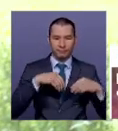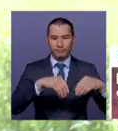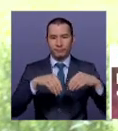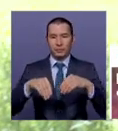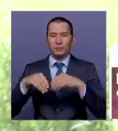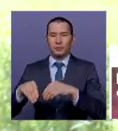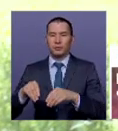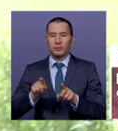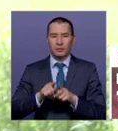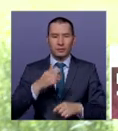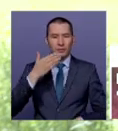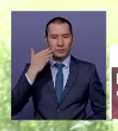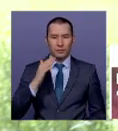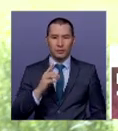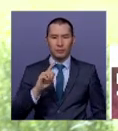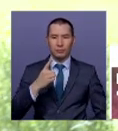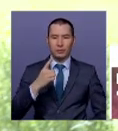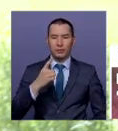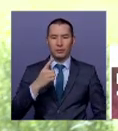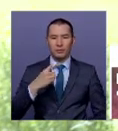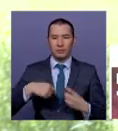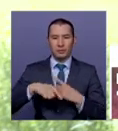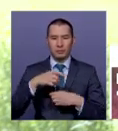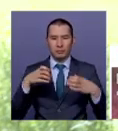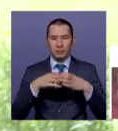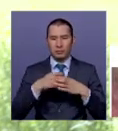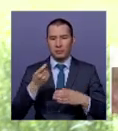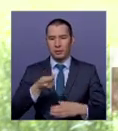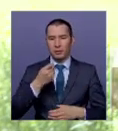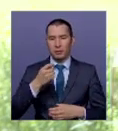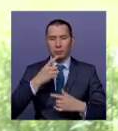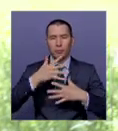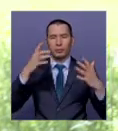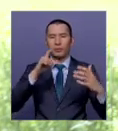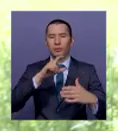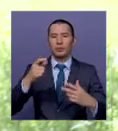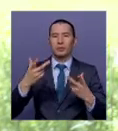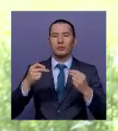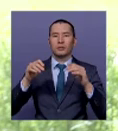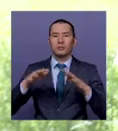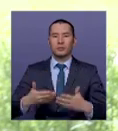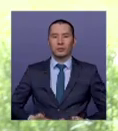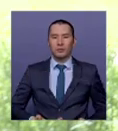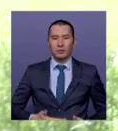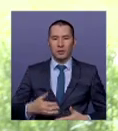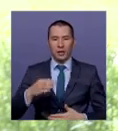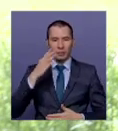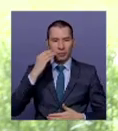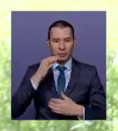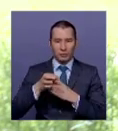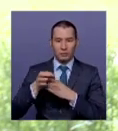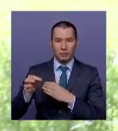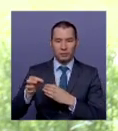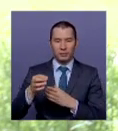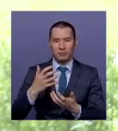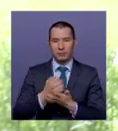горожан города Алматы, чтобы они, сидя дома на карантине, тоже могли вот лицезреть цветочную